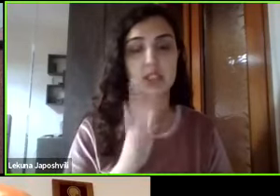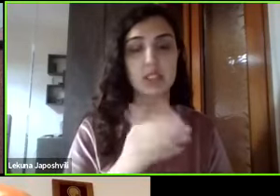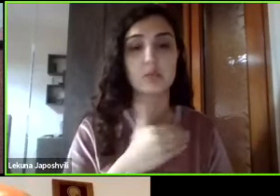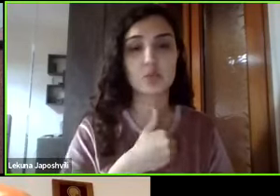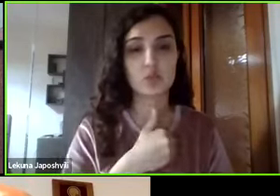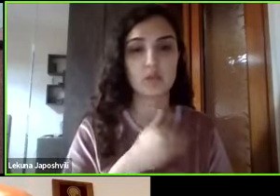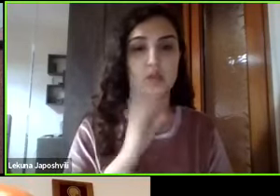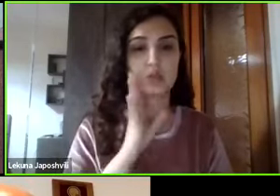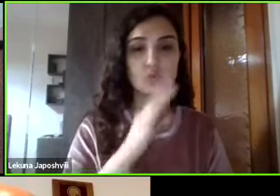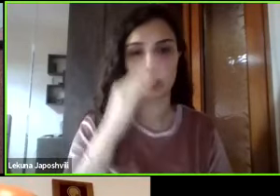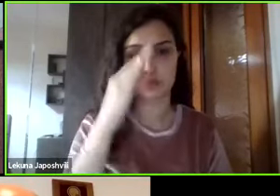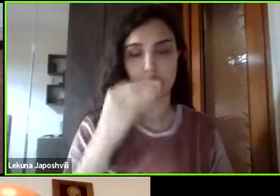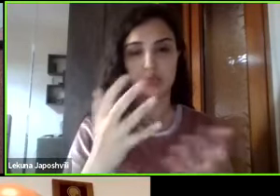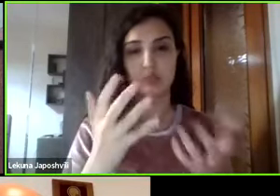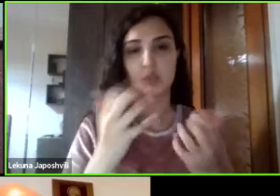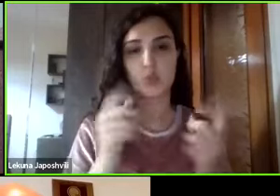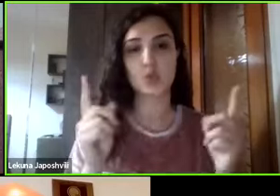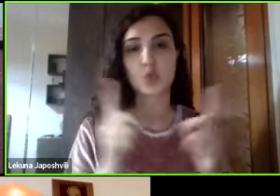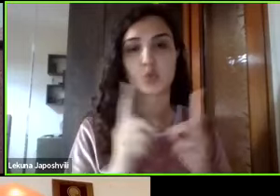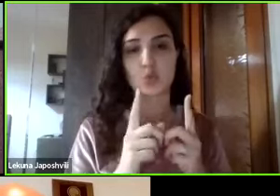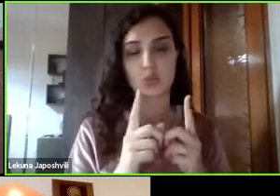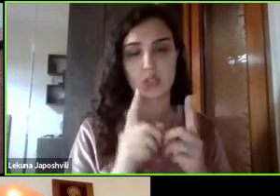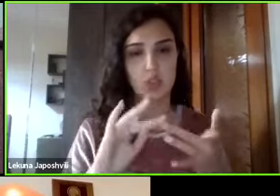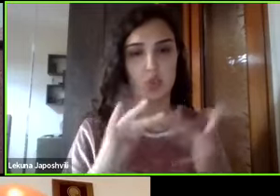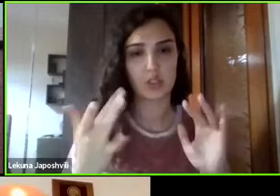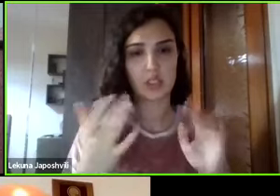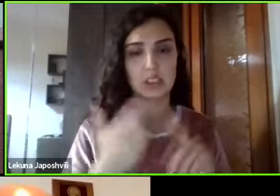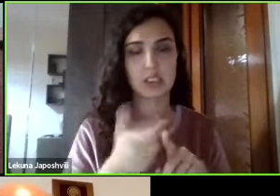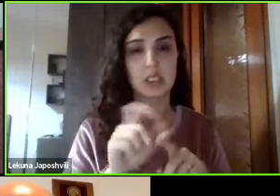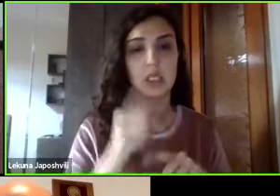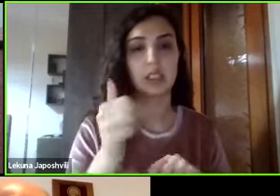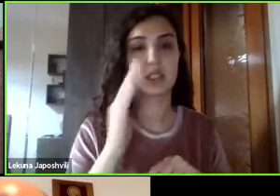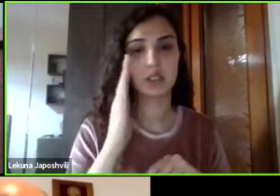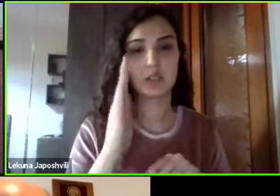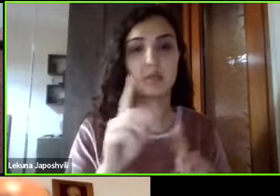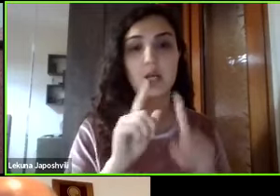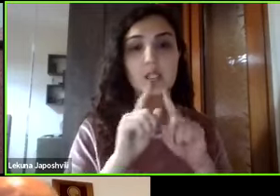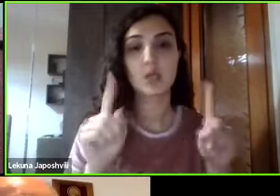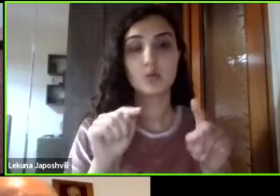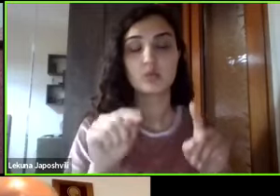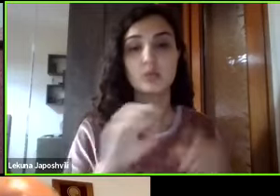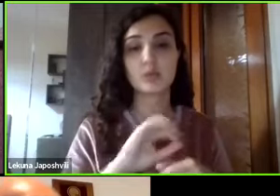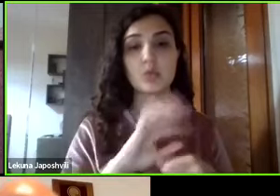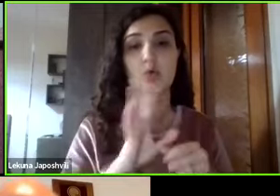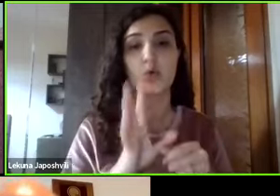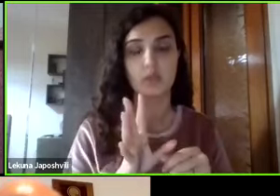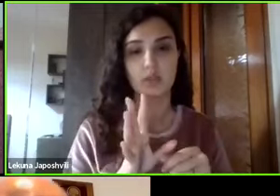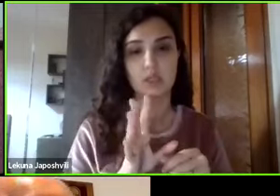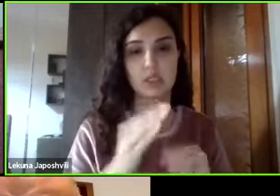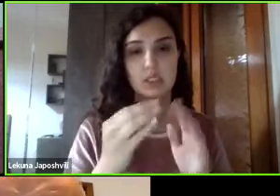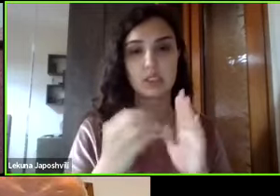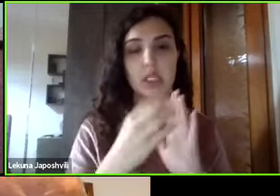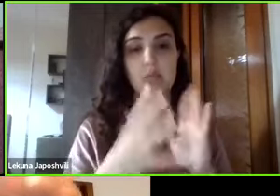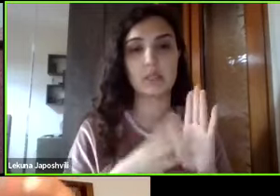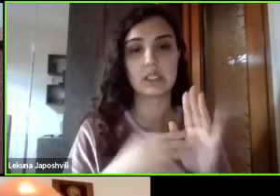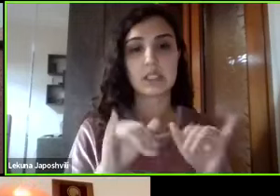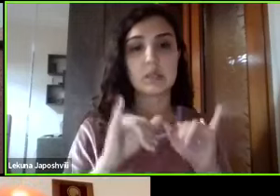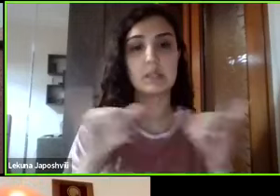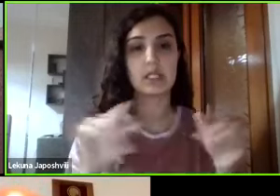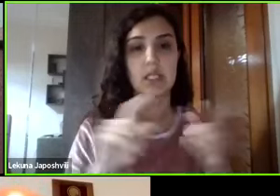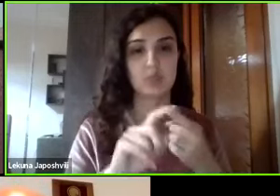რომ მიიღოს კონსულტაცია ონლაინ, ეს იქნება ძალიან კარგი, განსაკუთრებით ამ COVID 19-ის ეპიდემიის